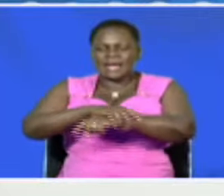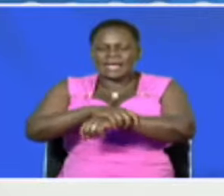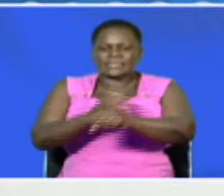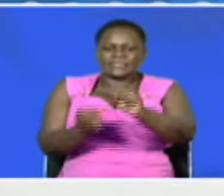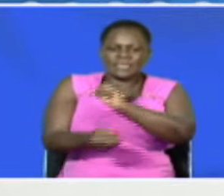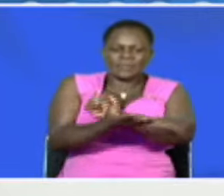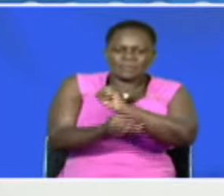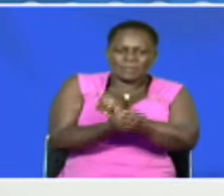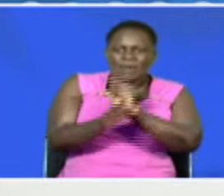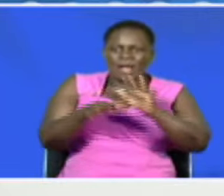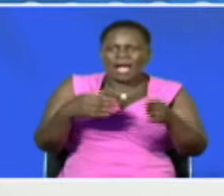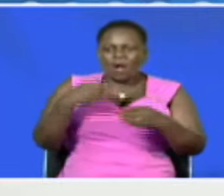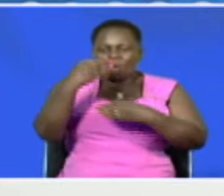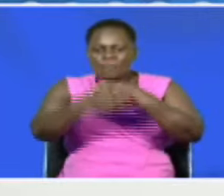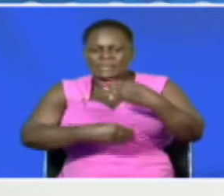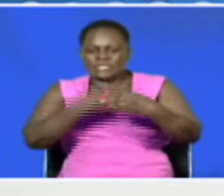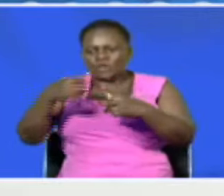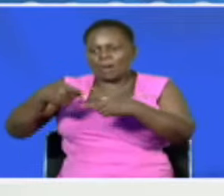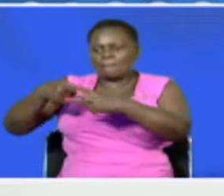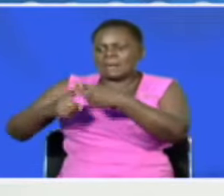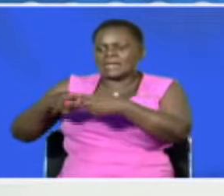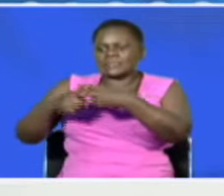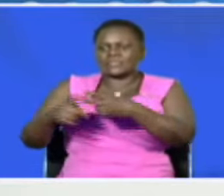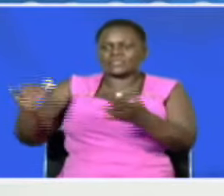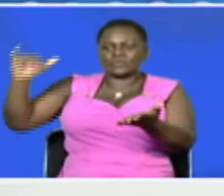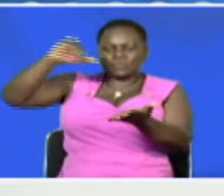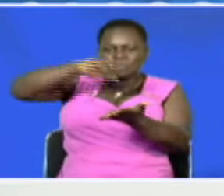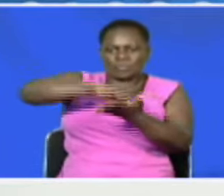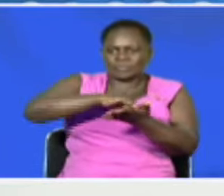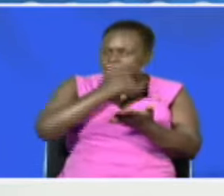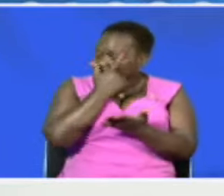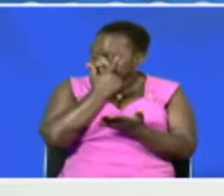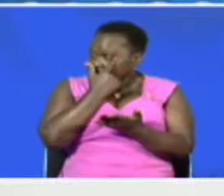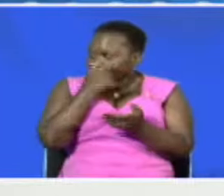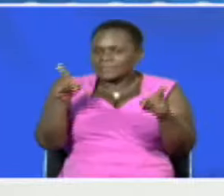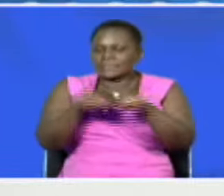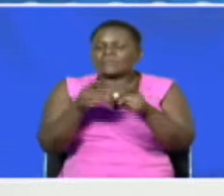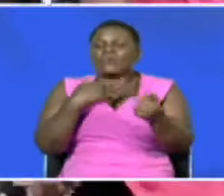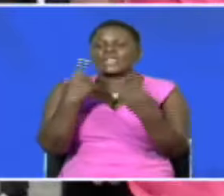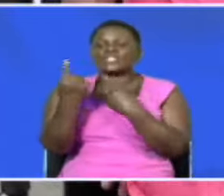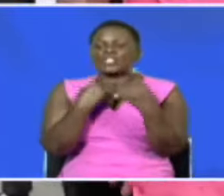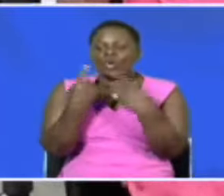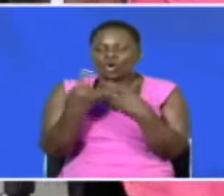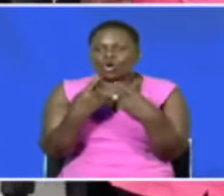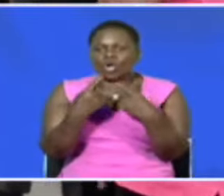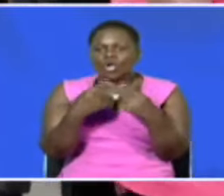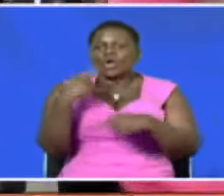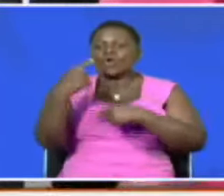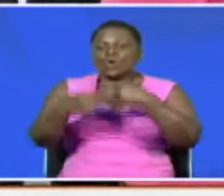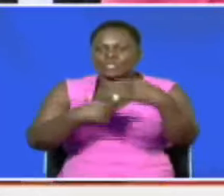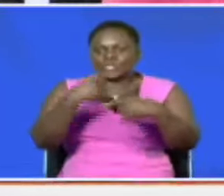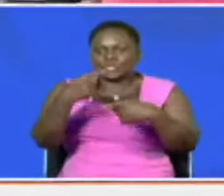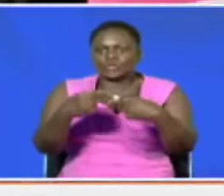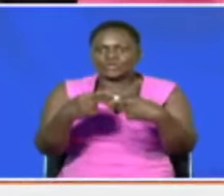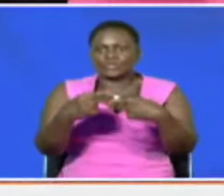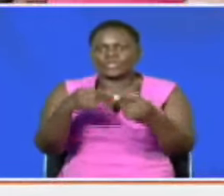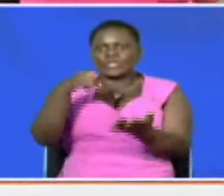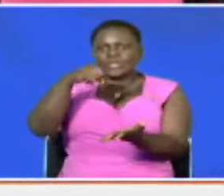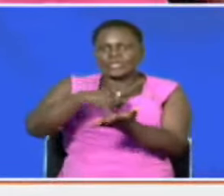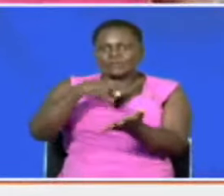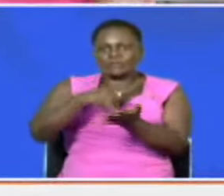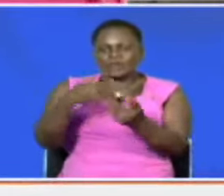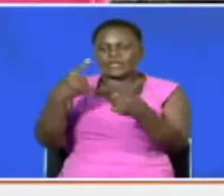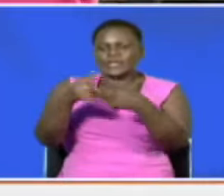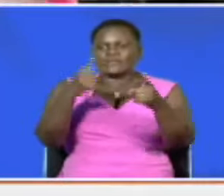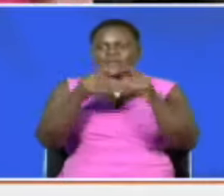maelezo kuhusu vifaa na mashine katika uwanja huo wa ndege. Wametaka mazungumzo yote yanayoendelea yanayohusisha